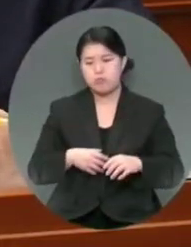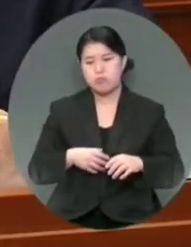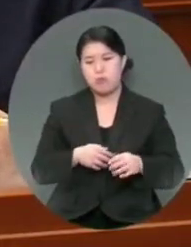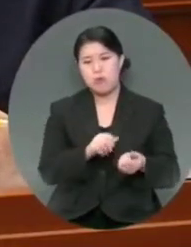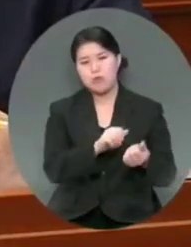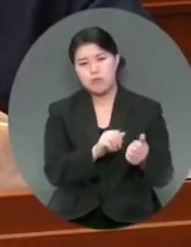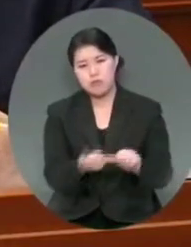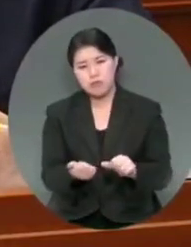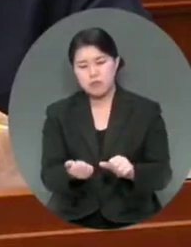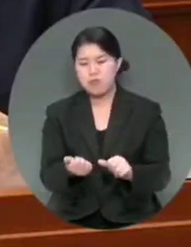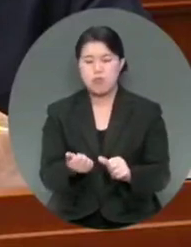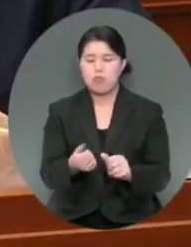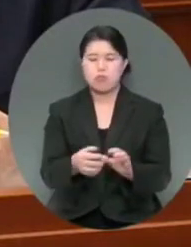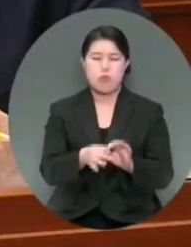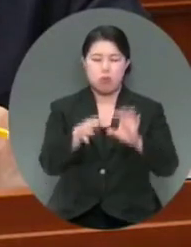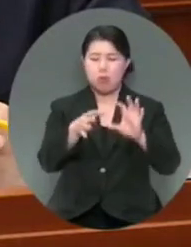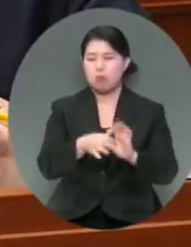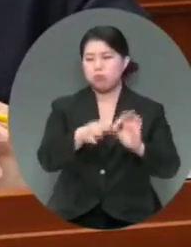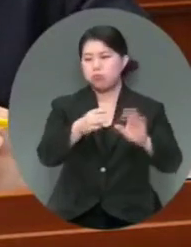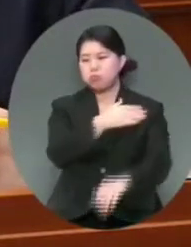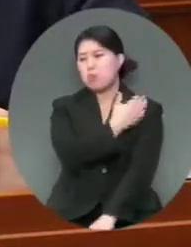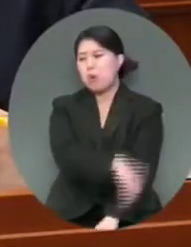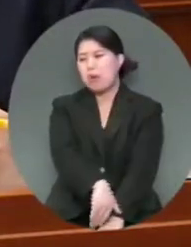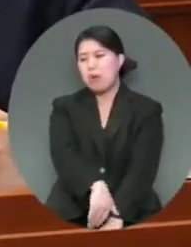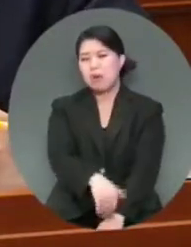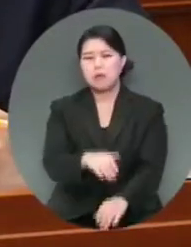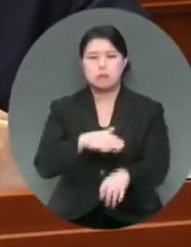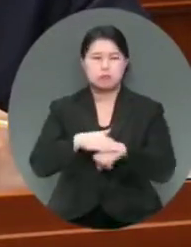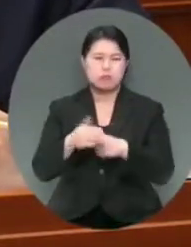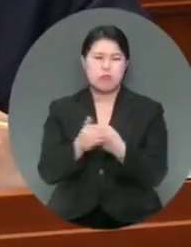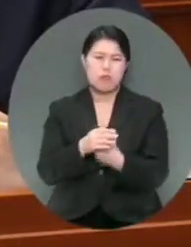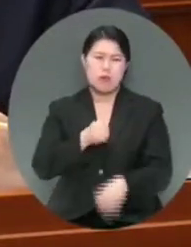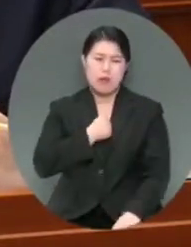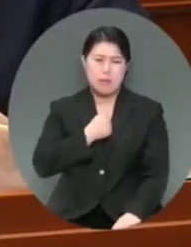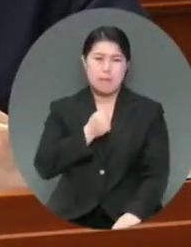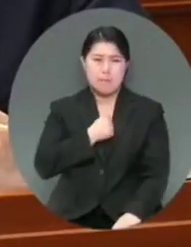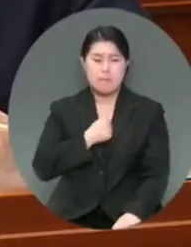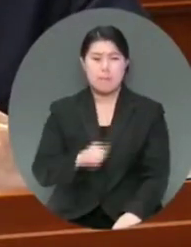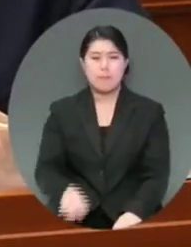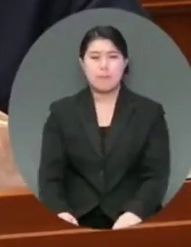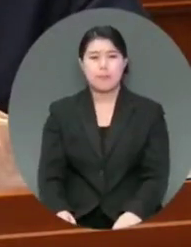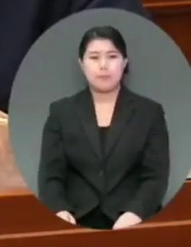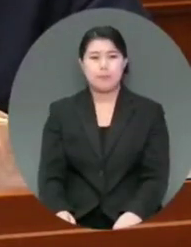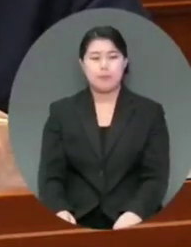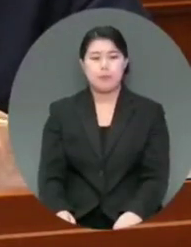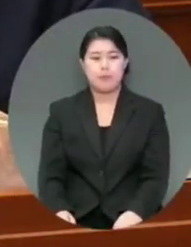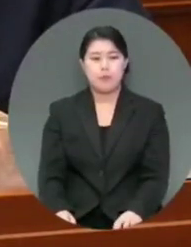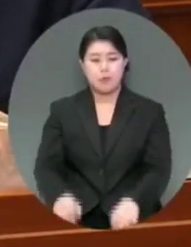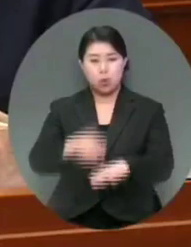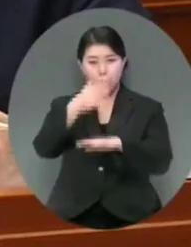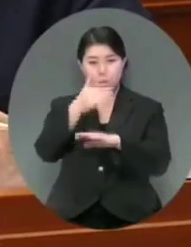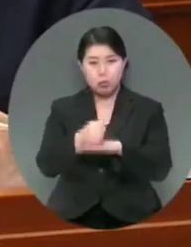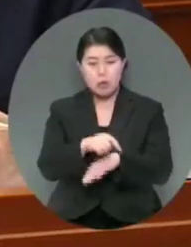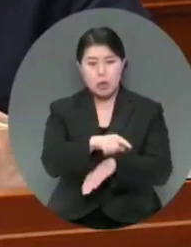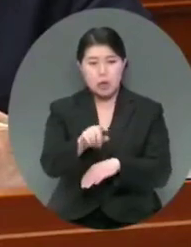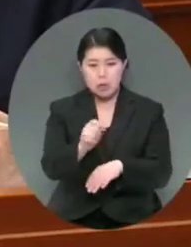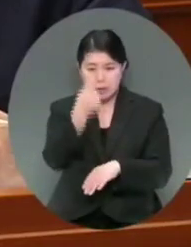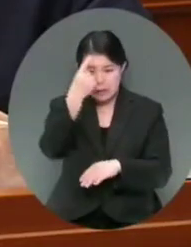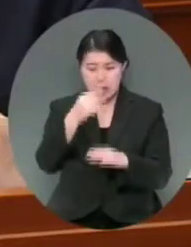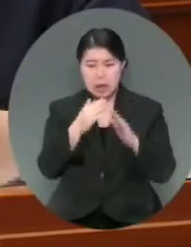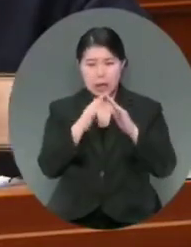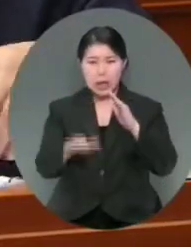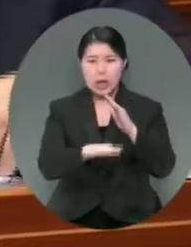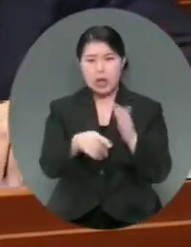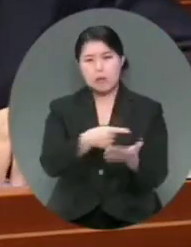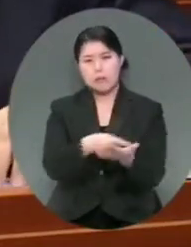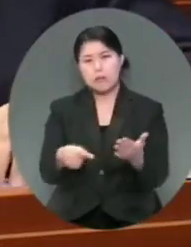말든 뭐 모르쇠로 일관하는 모습으로 비춰지니까 정말 답답합니다. 이것이 결국은 이제 가계 부채까지 이어지지